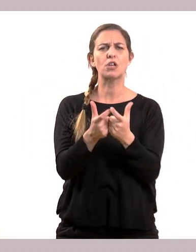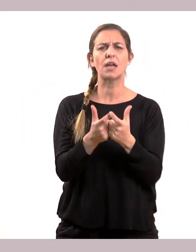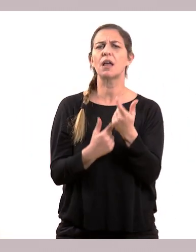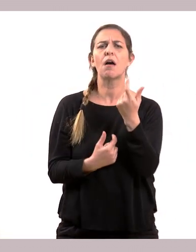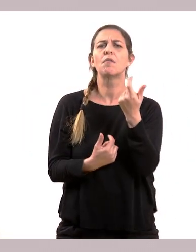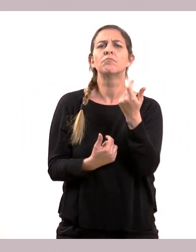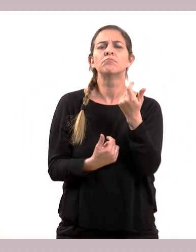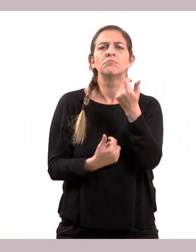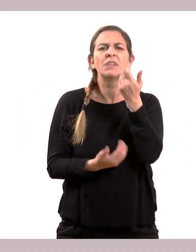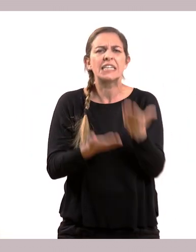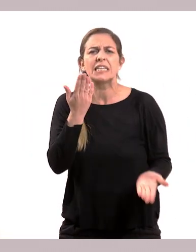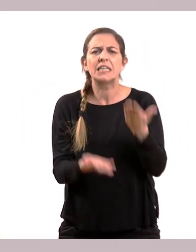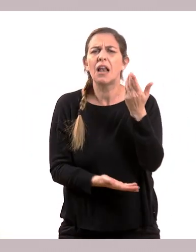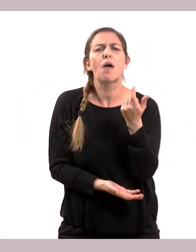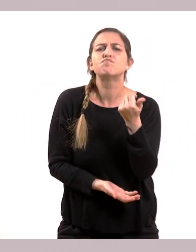θα κάνουμε.